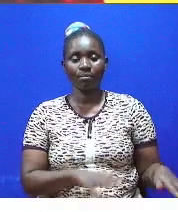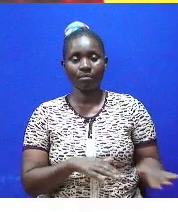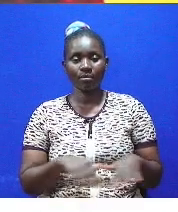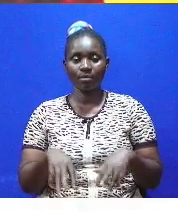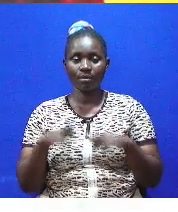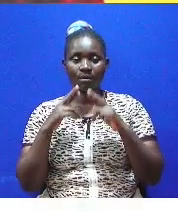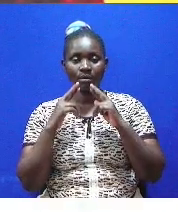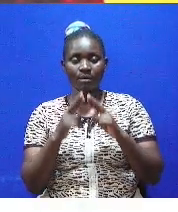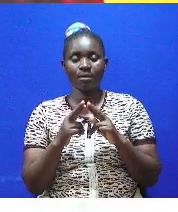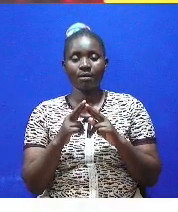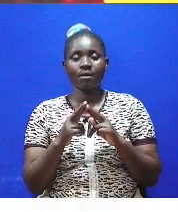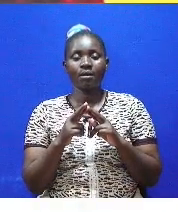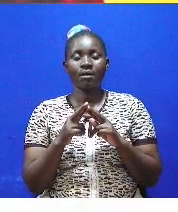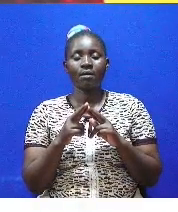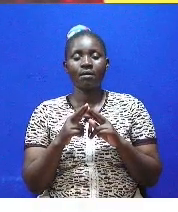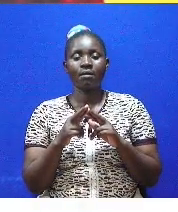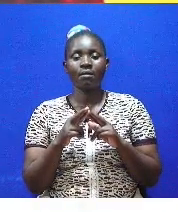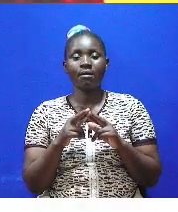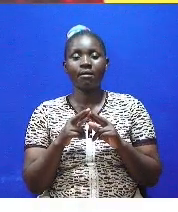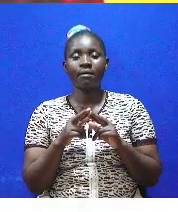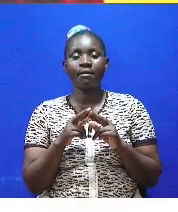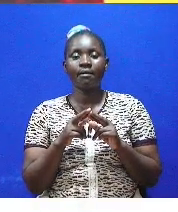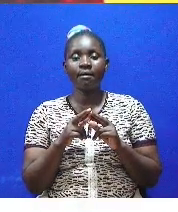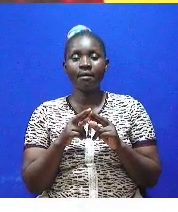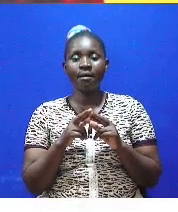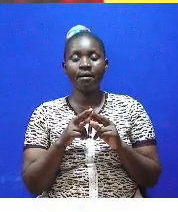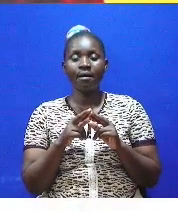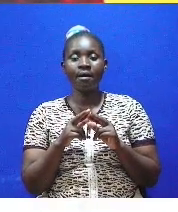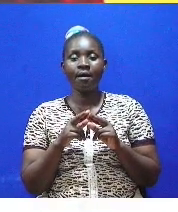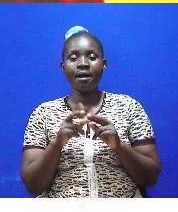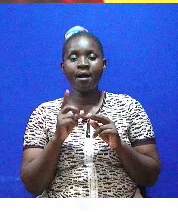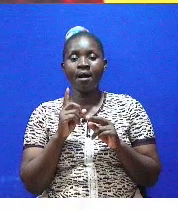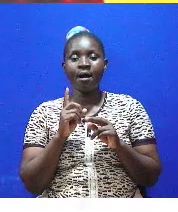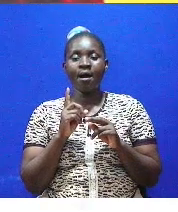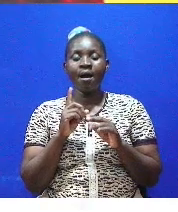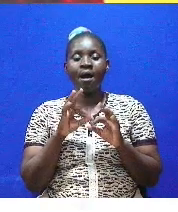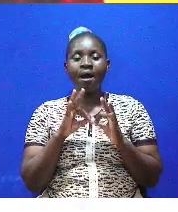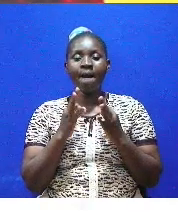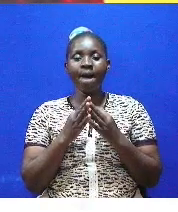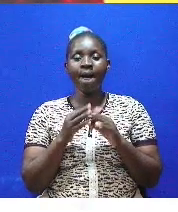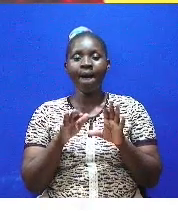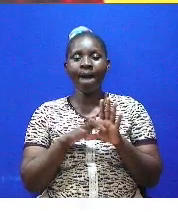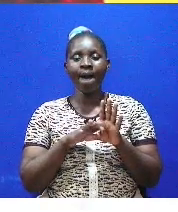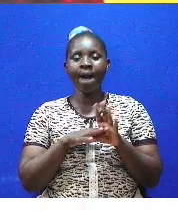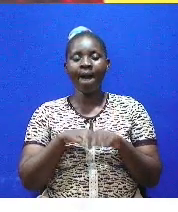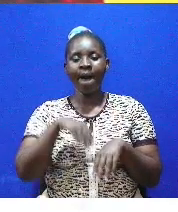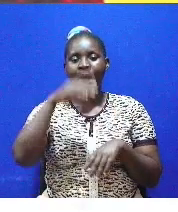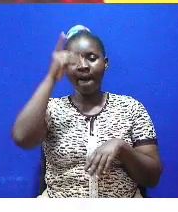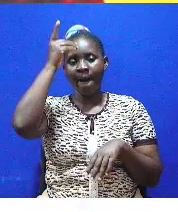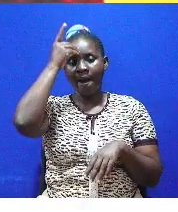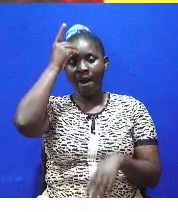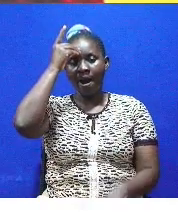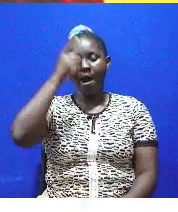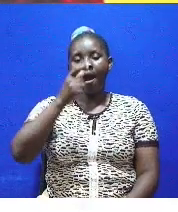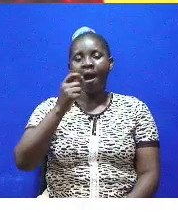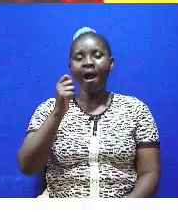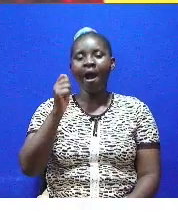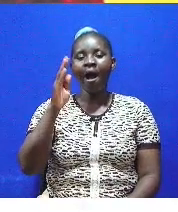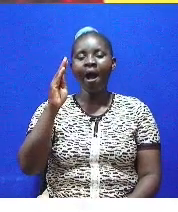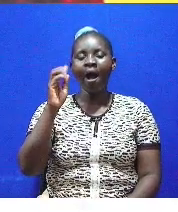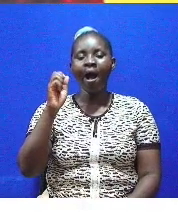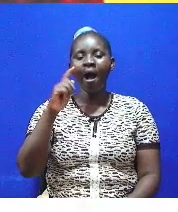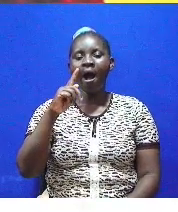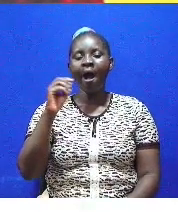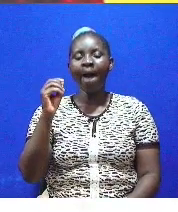Votoruru aye polkapo karanigo ya mate eye mokorua se kenyoro kebo mwari mensemo yatabaka beso kirie